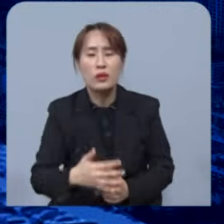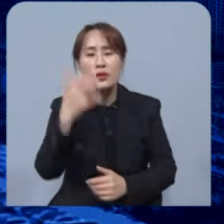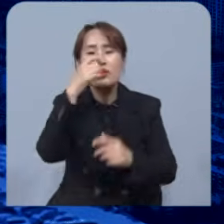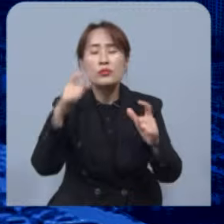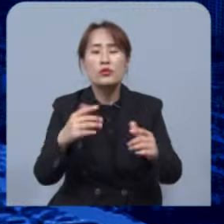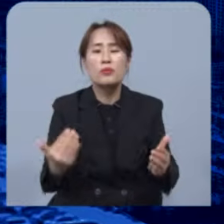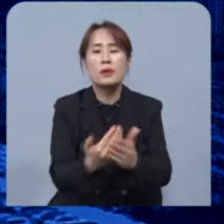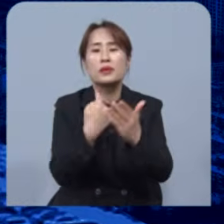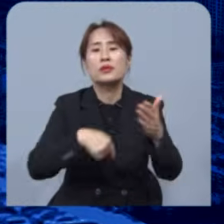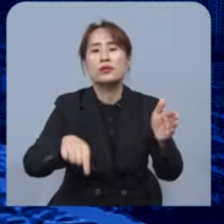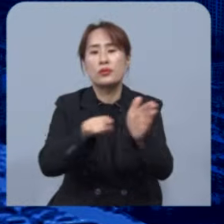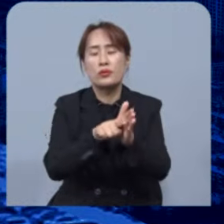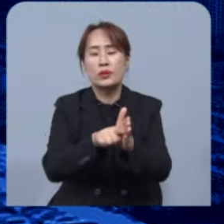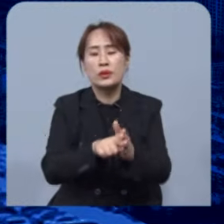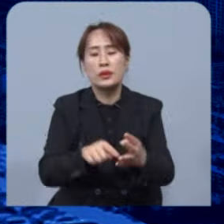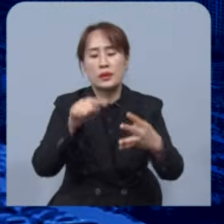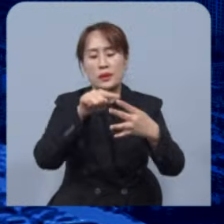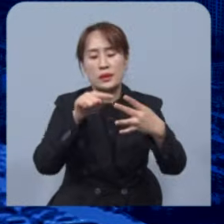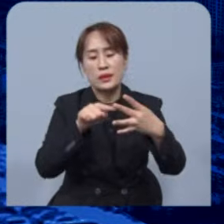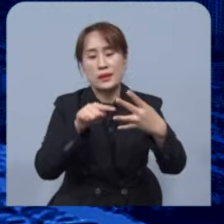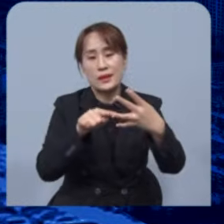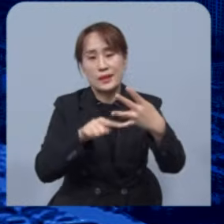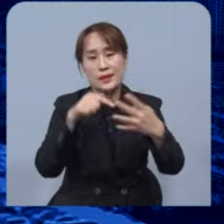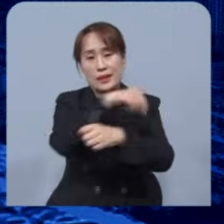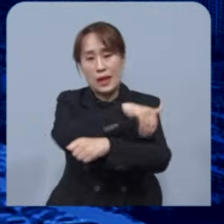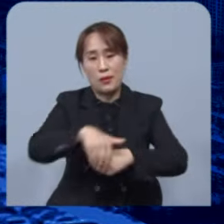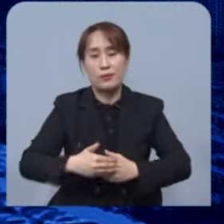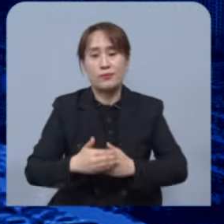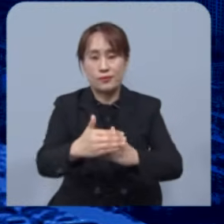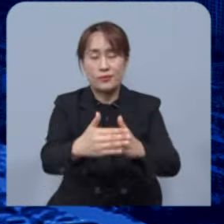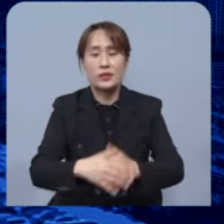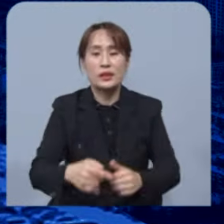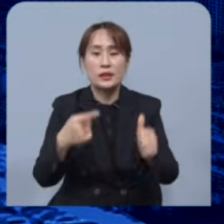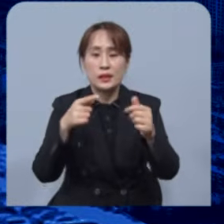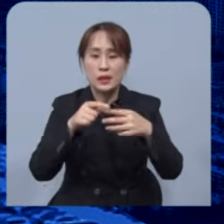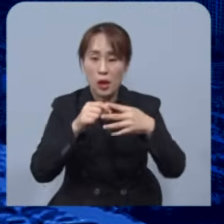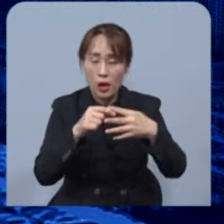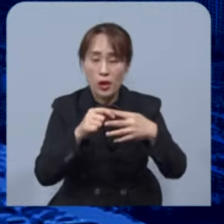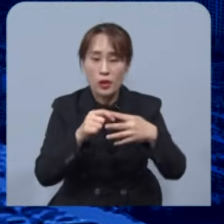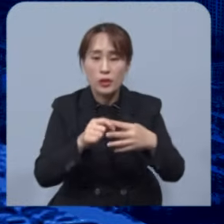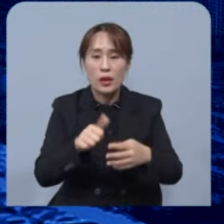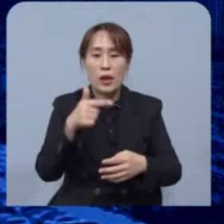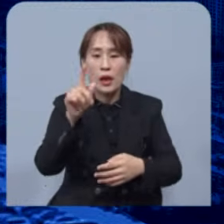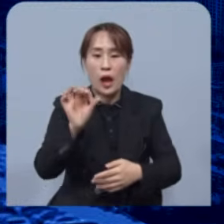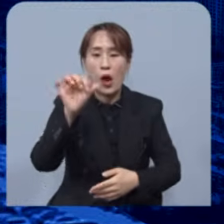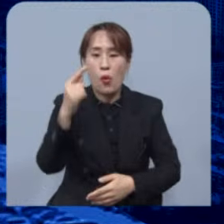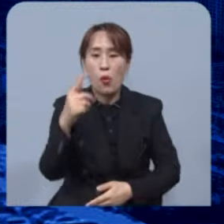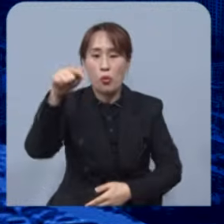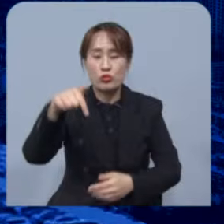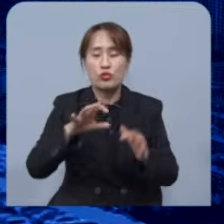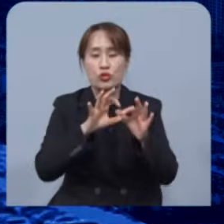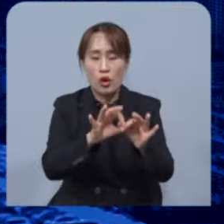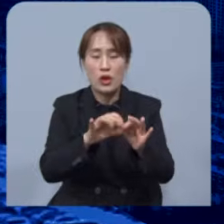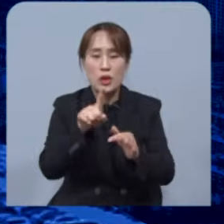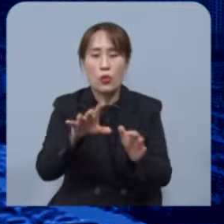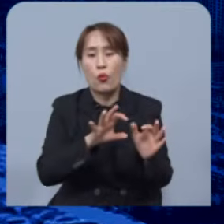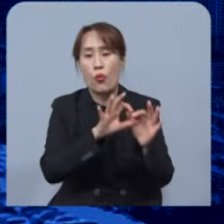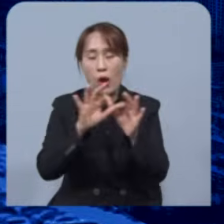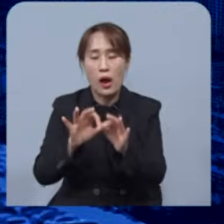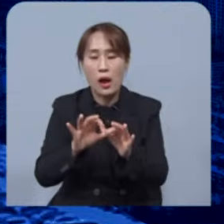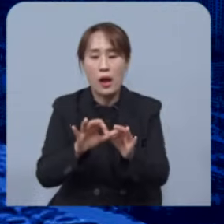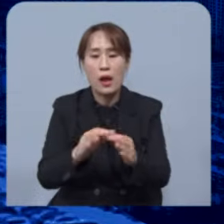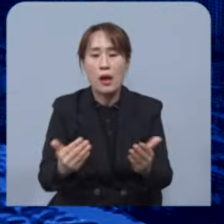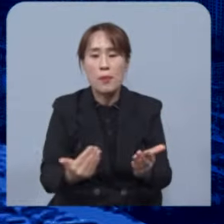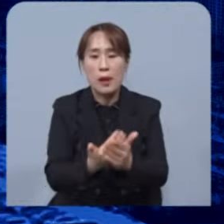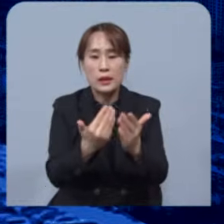충북의 발전을 위해 4가지 전략을 추진하겠습니다. 첫째, 강호축을 연결하고 이와 연계한